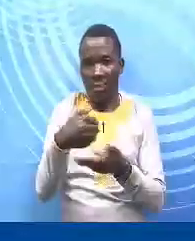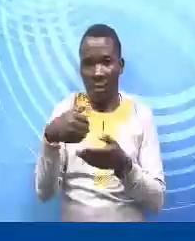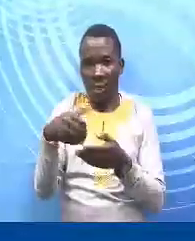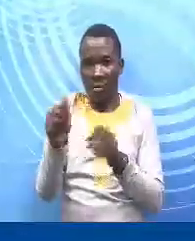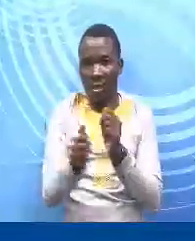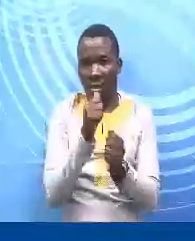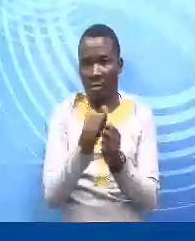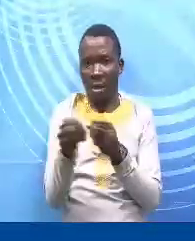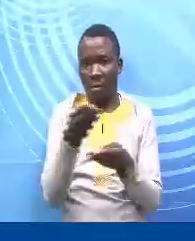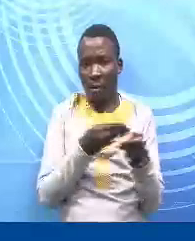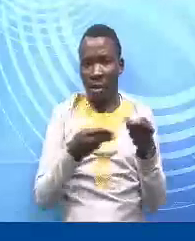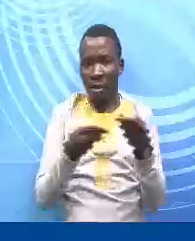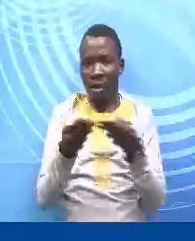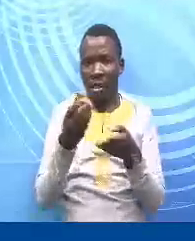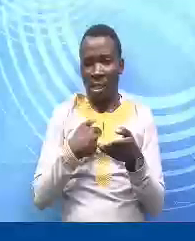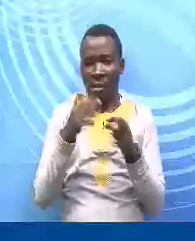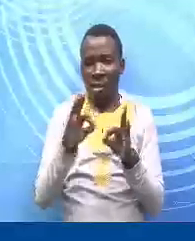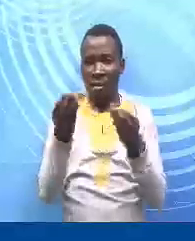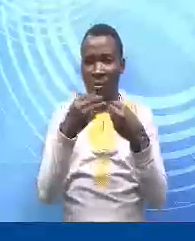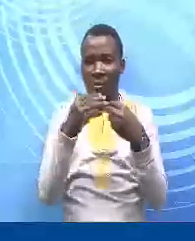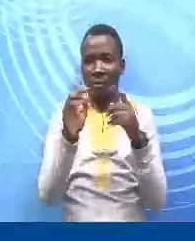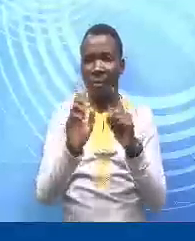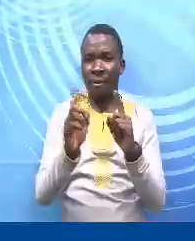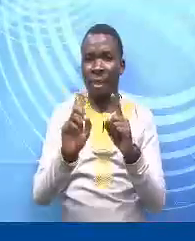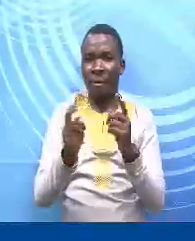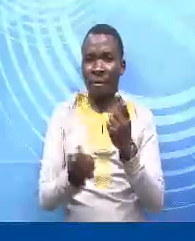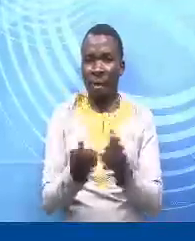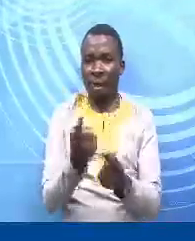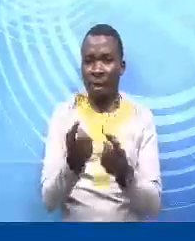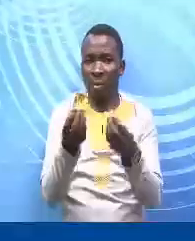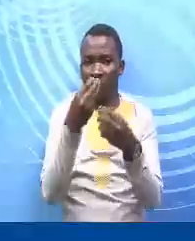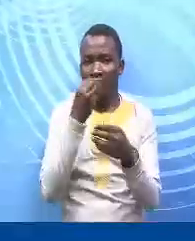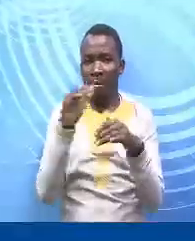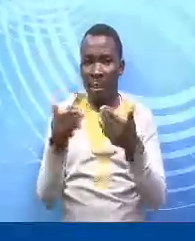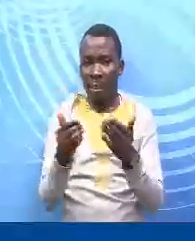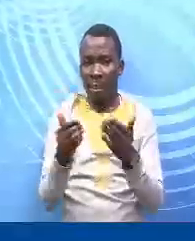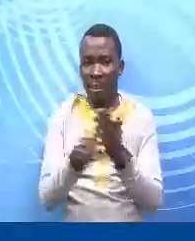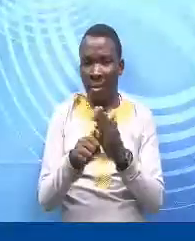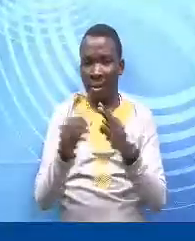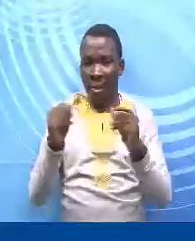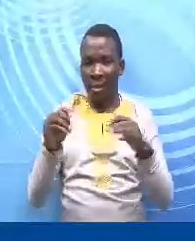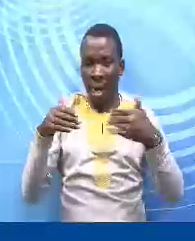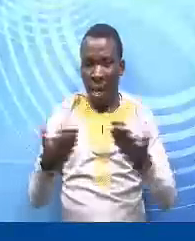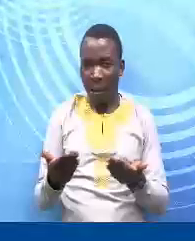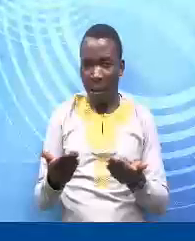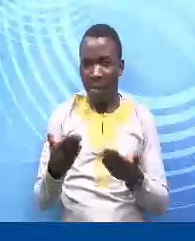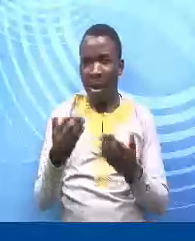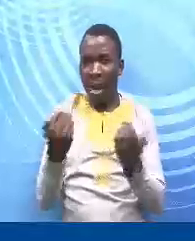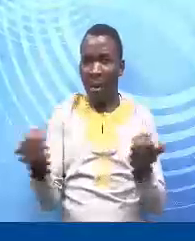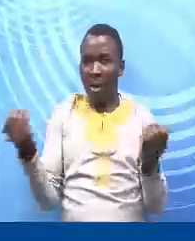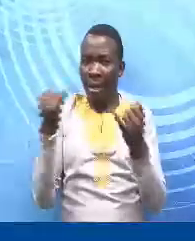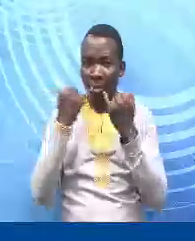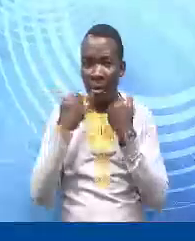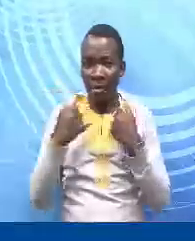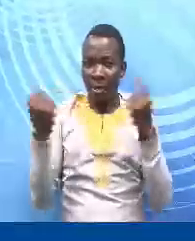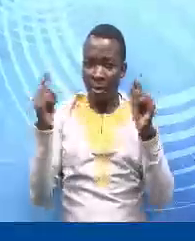mukigurishiriza ye ntimugire icyo mumpa nimunateka ngo mungaburire ntubwo urumva icyo kibazo kizakemuka gutya abana ngo twahubwo turara tugukubita anateye